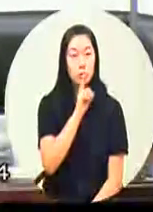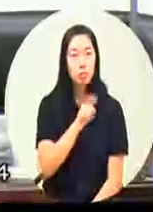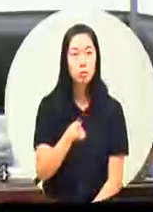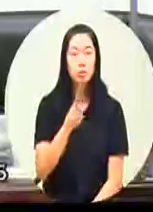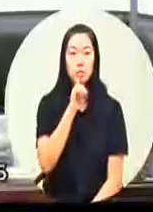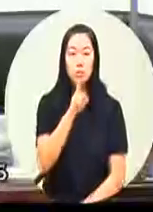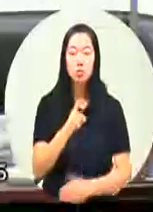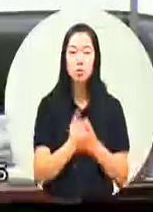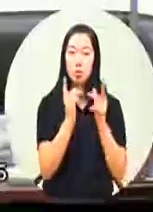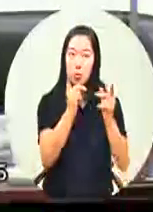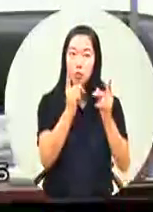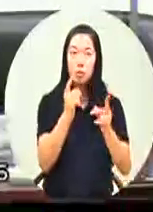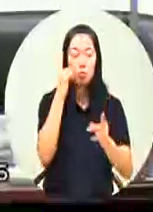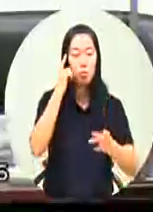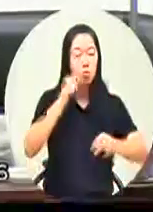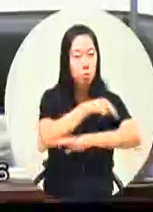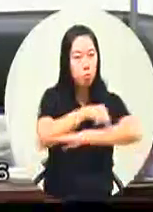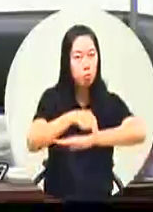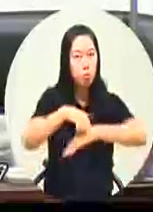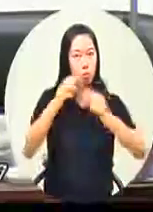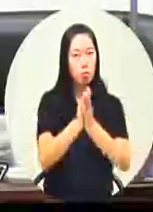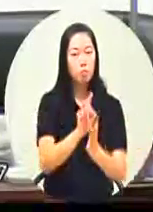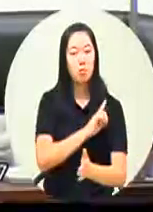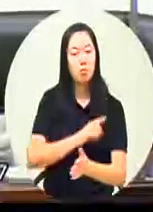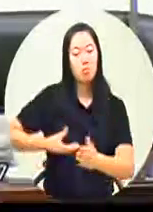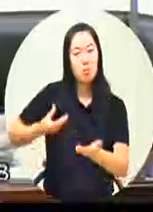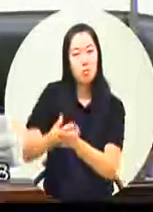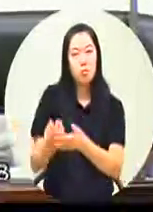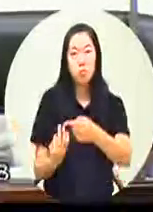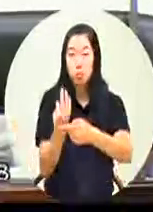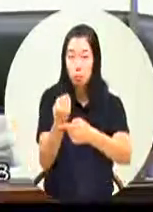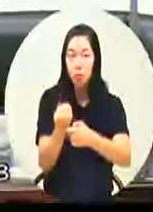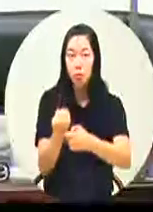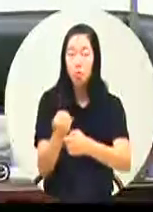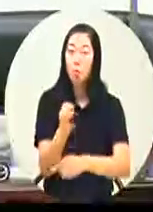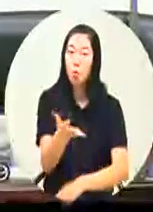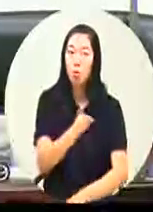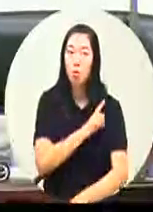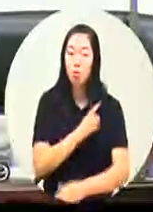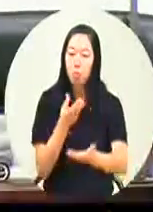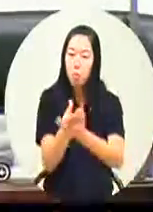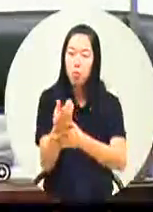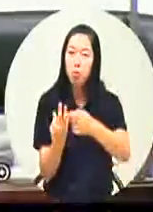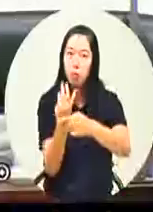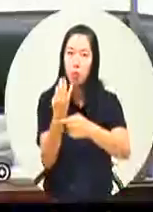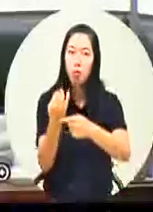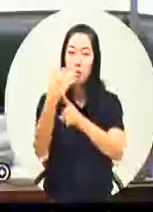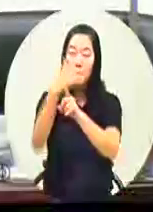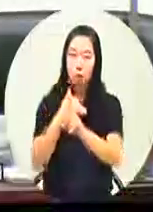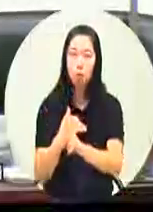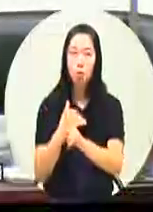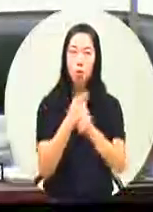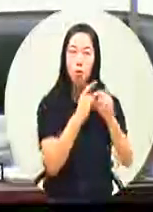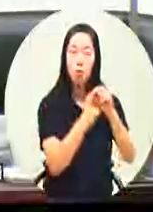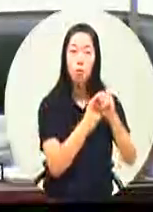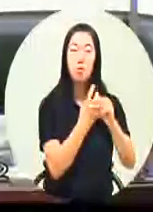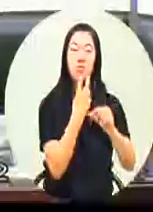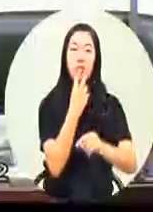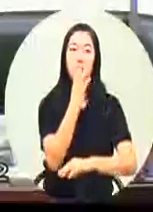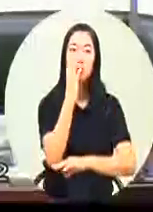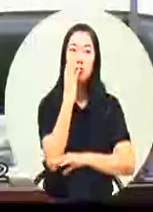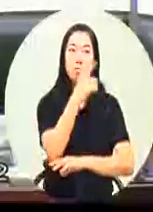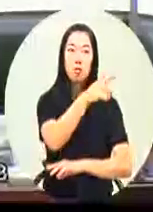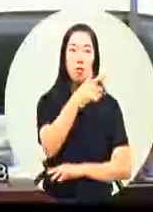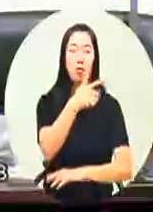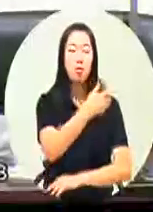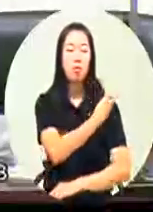运规划全部都是考虑自偿率，因为你自偿率如果过低，中央就连理你都不